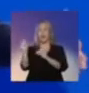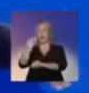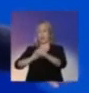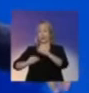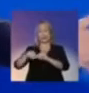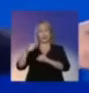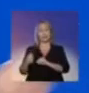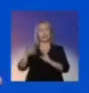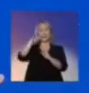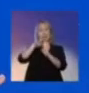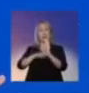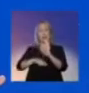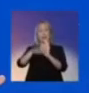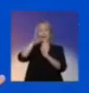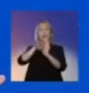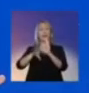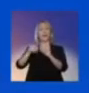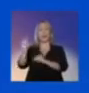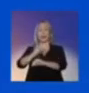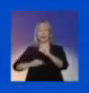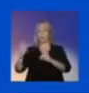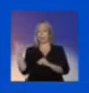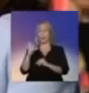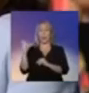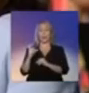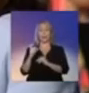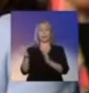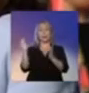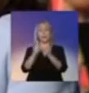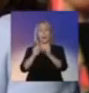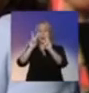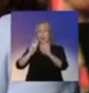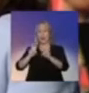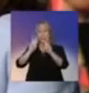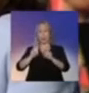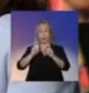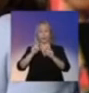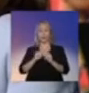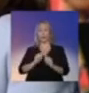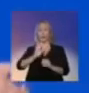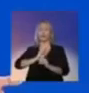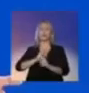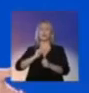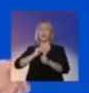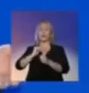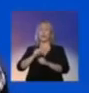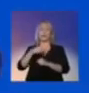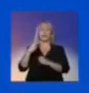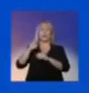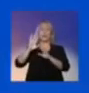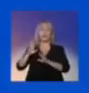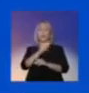εκεί πραγματικά οι αναφορές ήταν αόριστες ό,τι αφορά τη μεταλιγνητική εποχή, πώς την εννοεί, πώς την